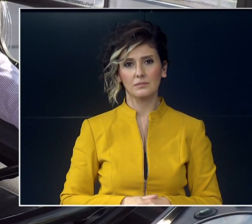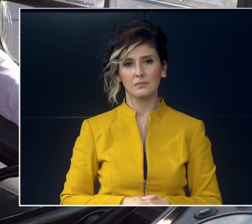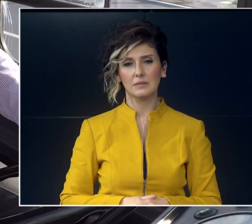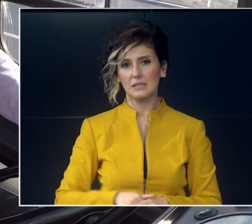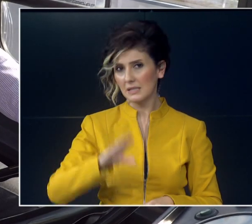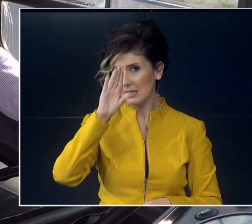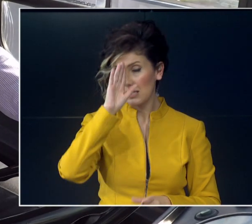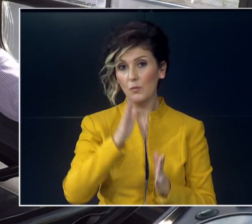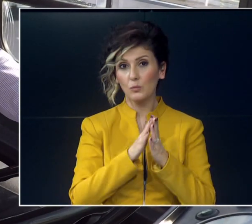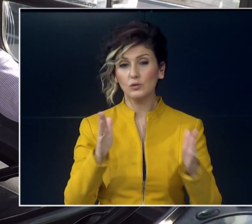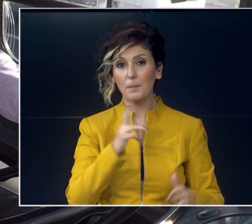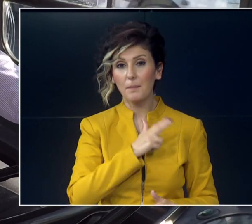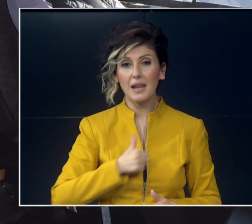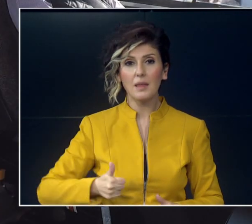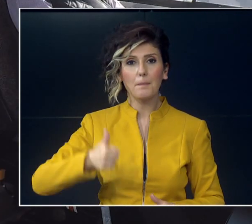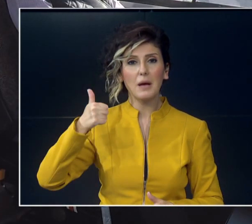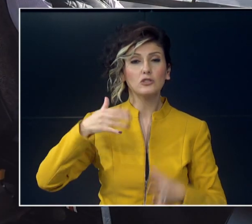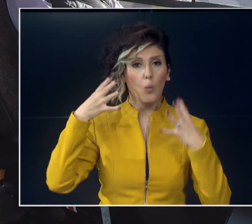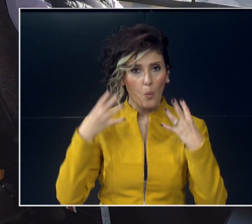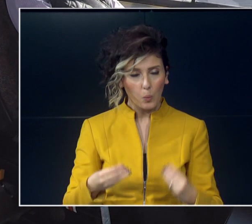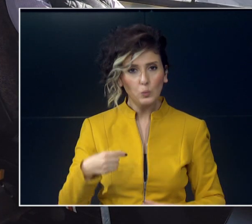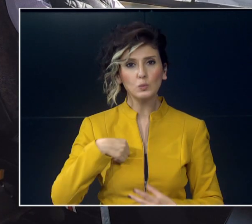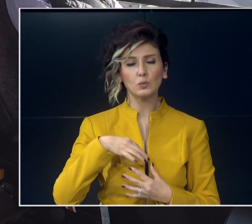İstanbul Büyükşehir Belediye Başkanı olunca